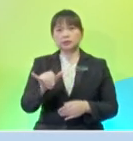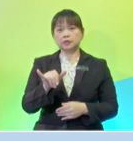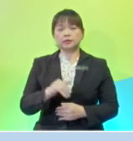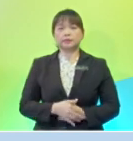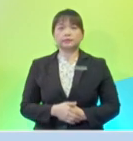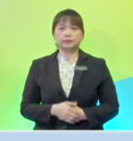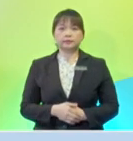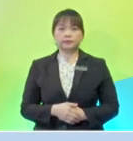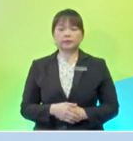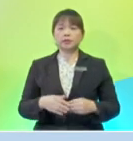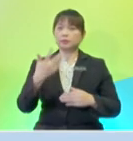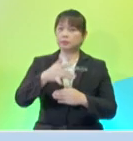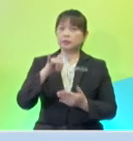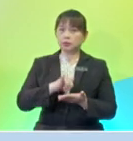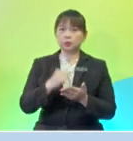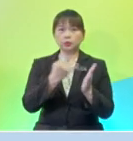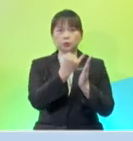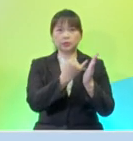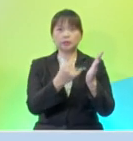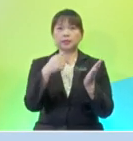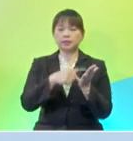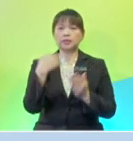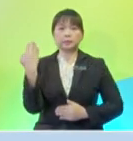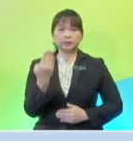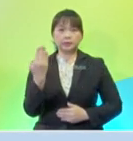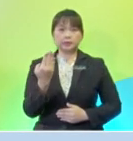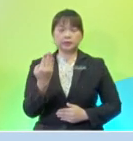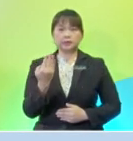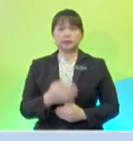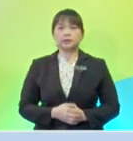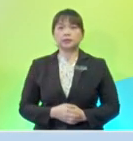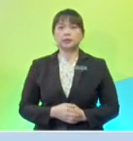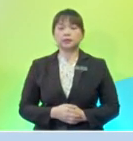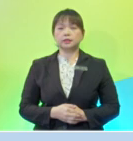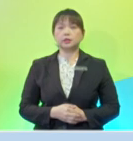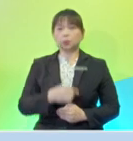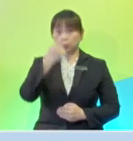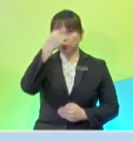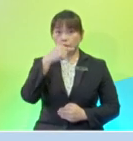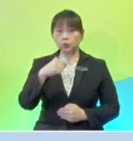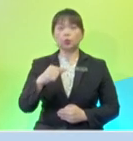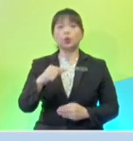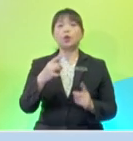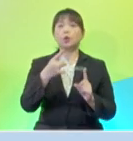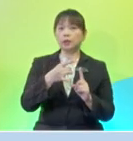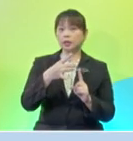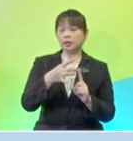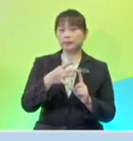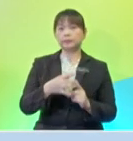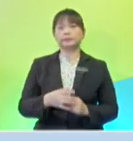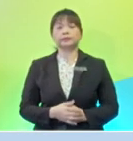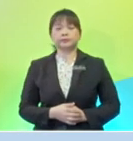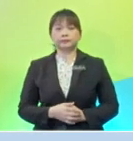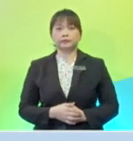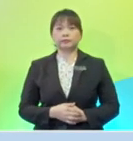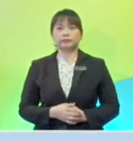rate Lepas tuh lukisan ini biasa digunakan pada keju pabrikasi logam Oke contohnya macam serobong asap